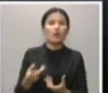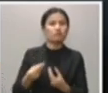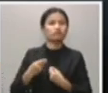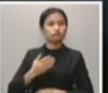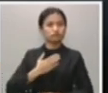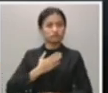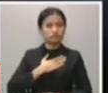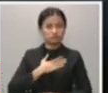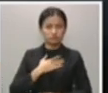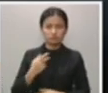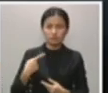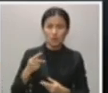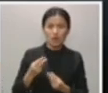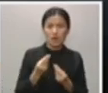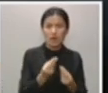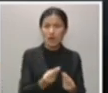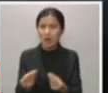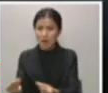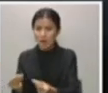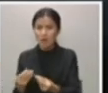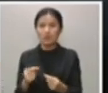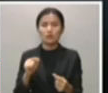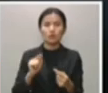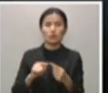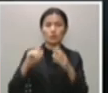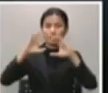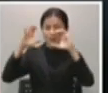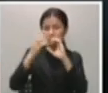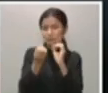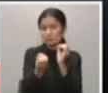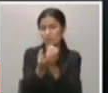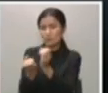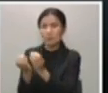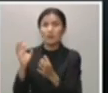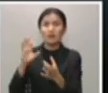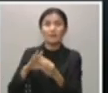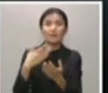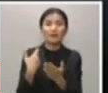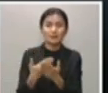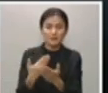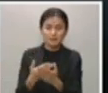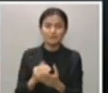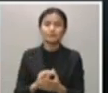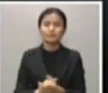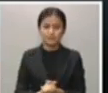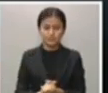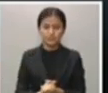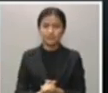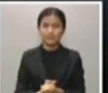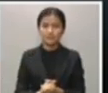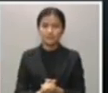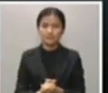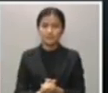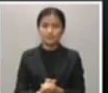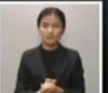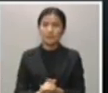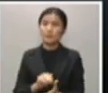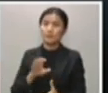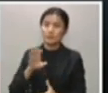ดความเสียหายในด้านการเงินแห่งรัฐจำนวนมากบังคับใช้และตีความกฎหมายโดย